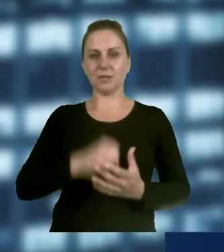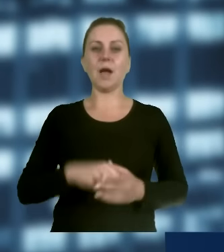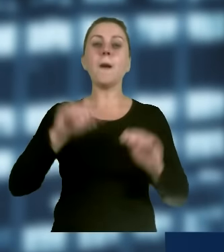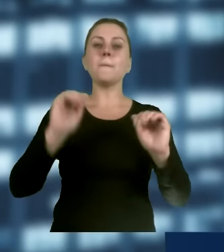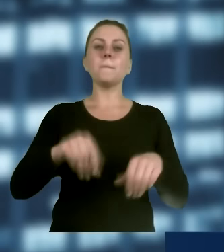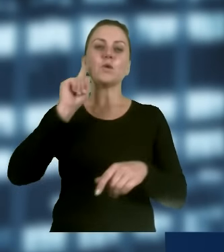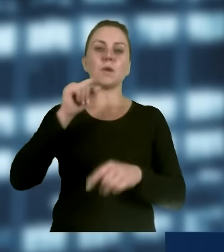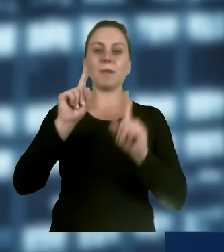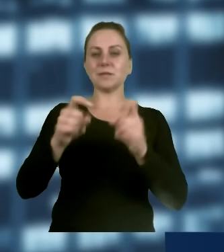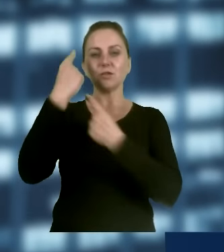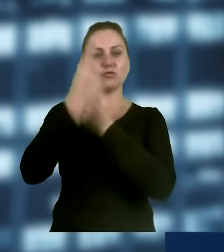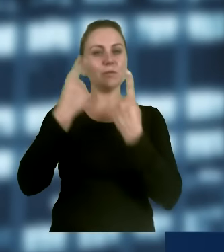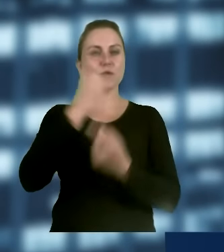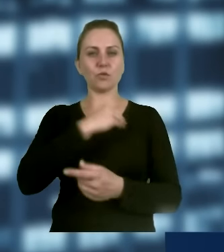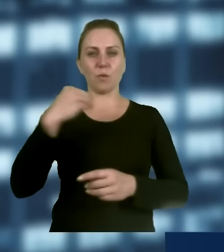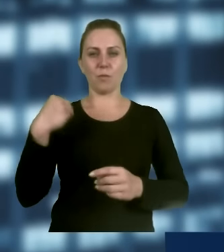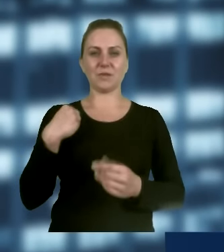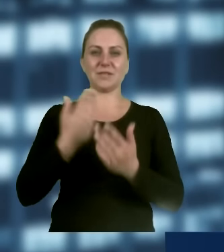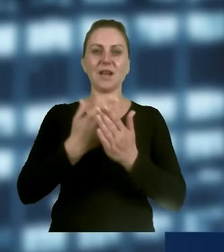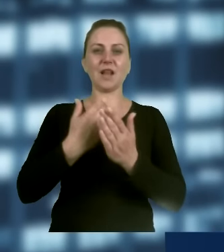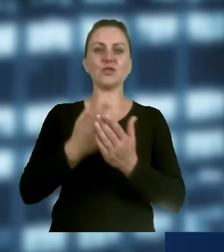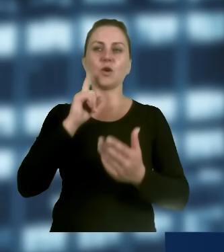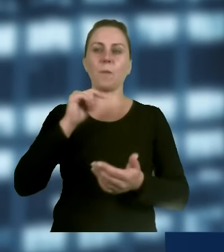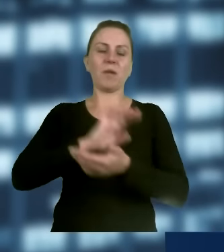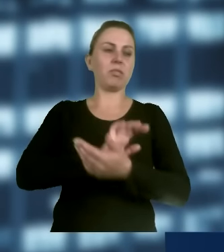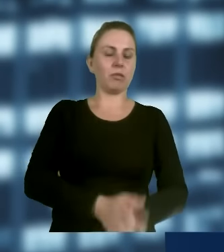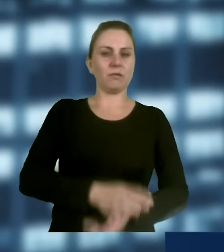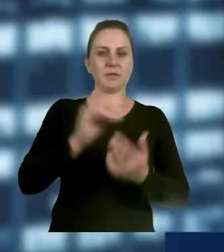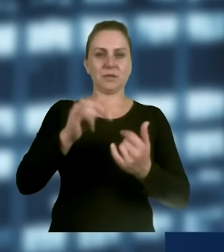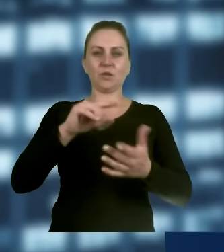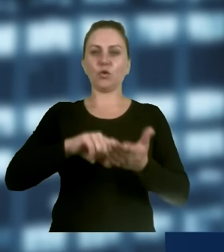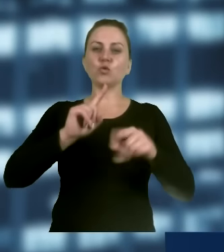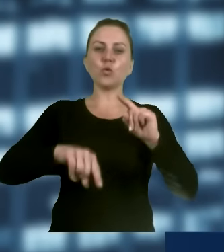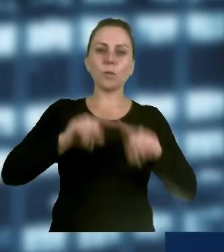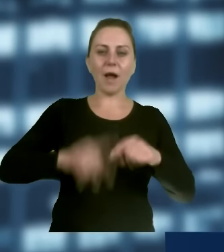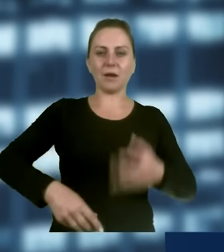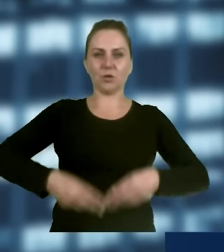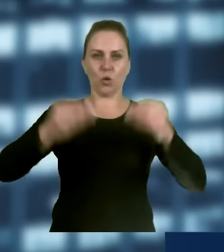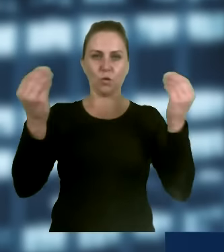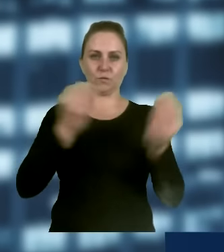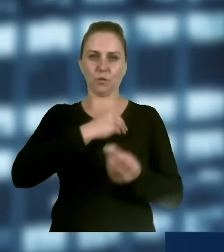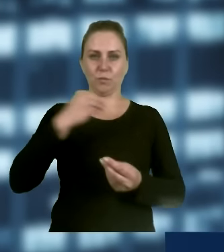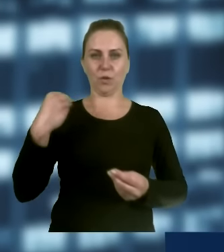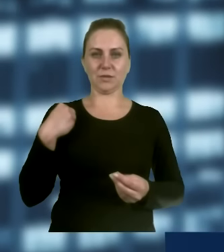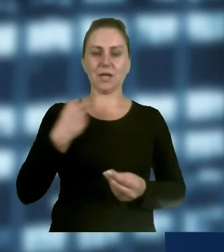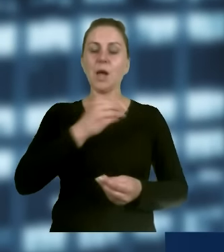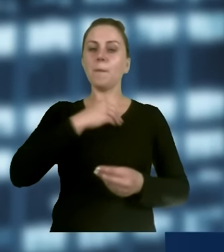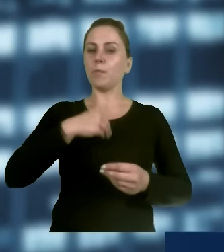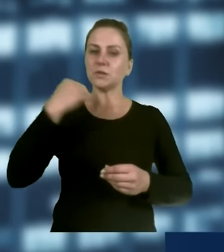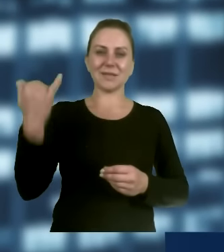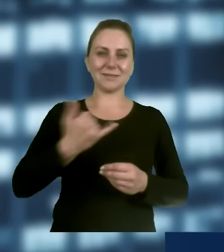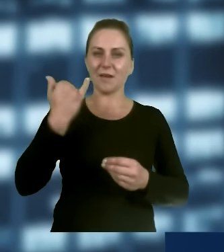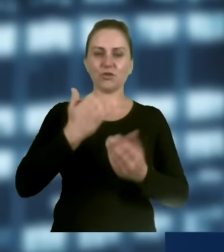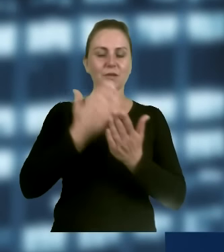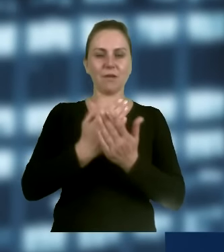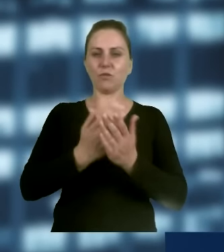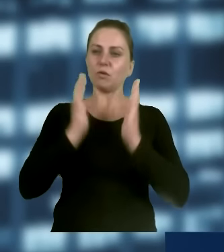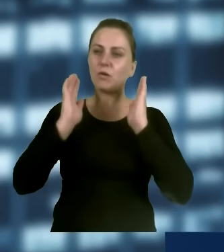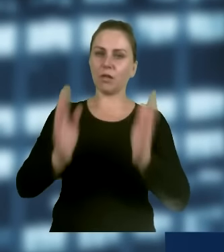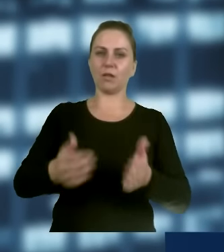ignoruje Polskę powiatową? Tam też żyją ludzie i to jest realny rozwój Polski, nie tylko duże miasta. Polska zawsze była silna Polską powiatową, a nie warszawską.